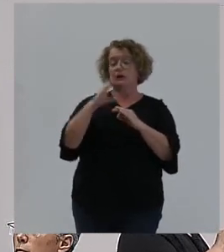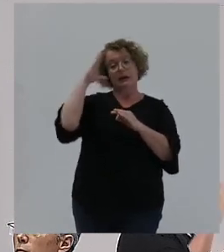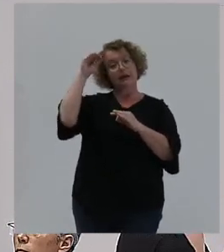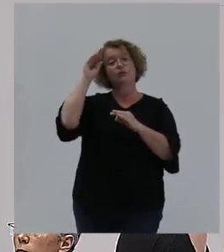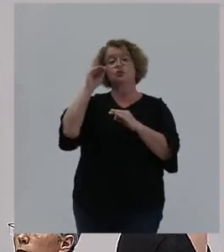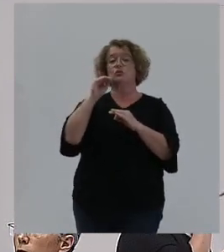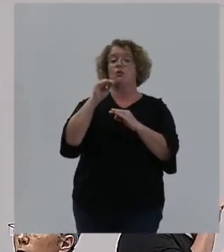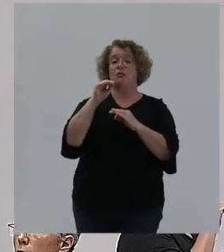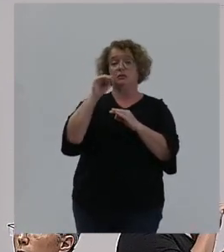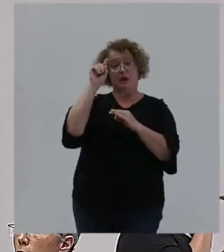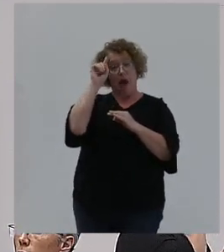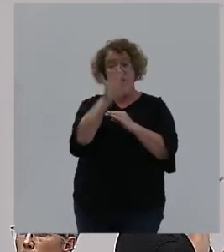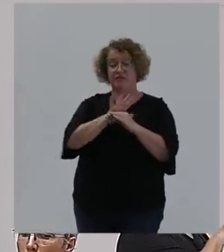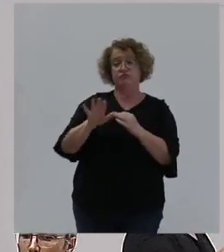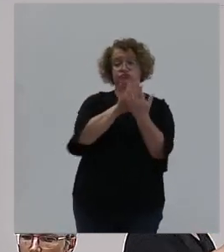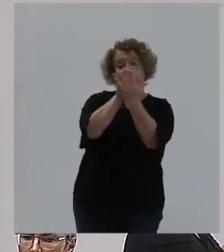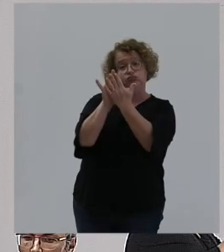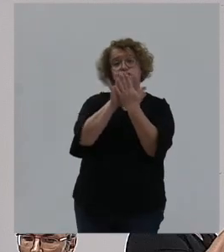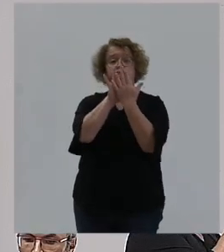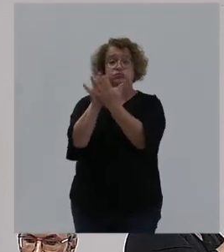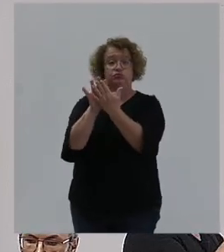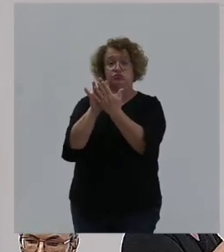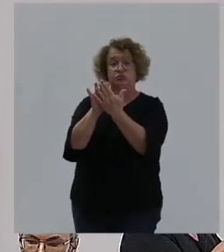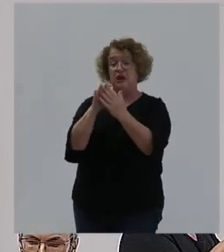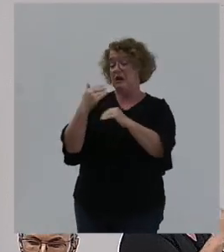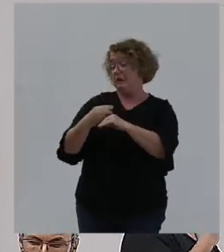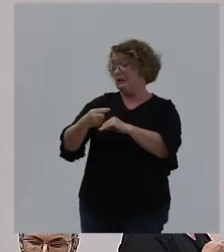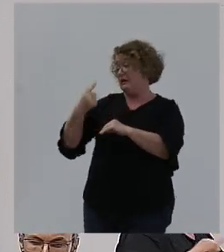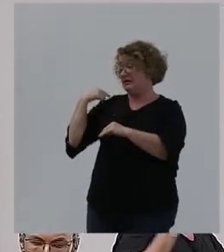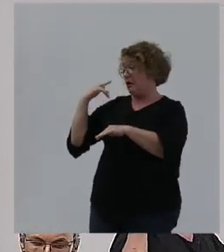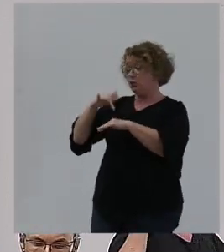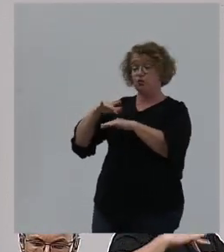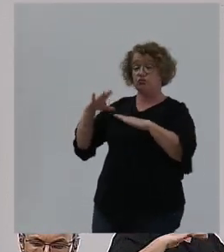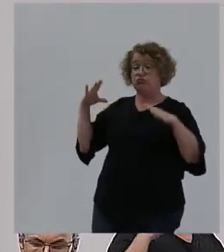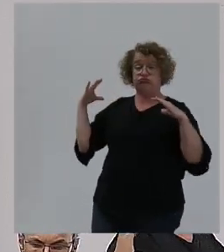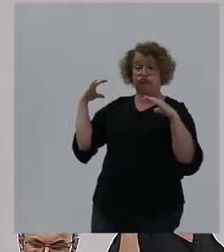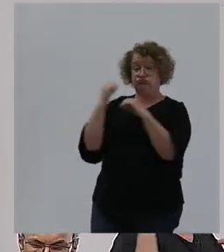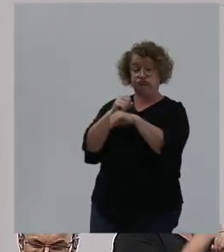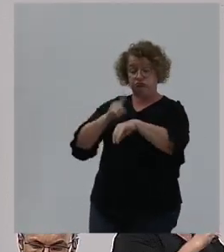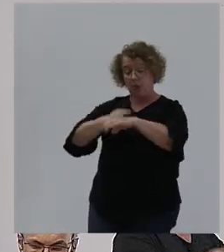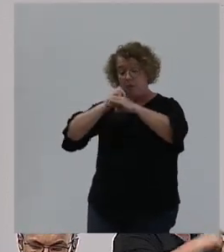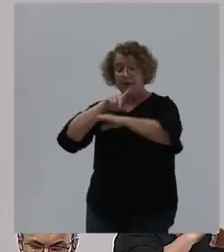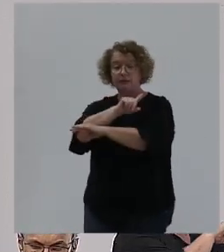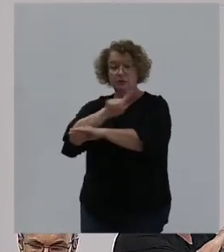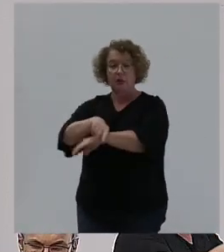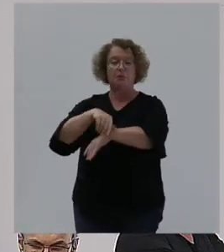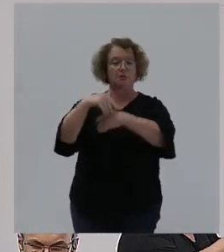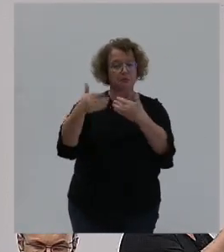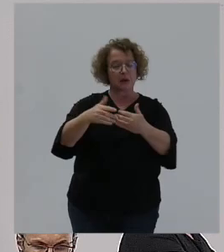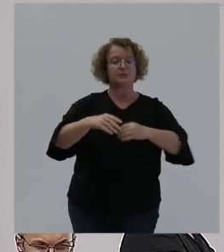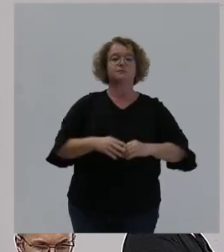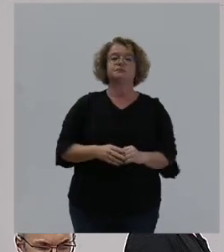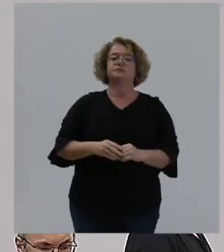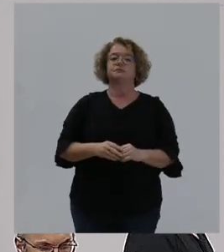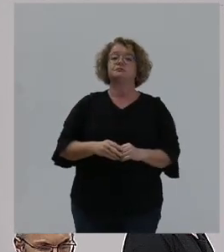étudiantes a été vraiment très bâclée la dernière fois, peut-être par faute de temps, mais effectivement, il y a plusieurs échelons